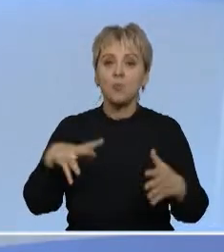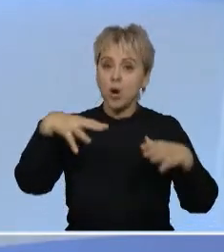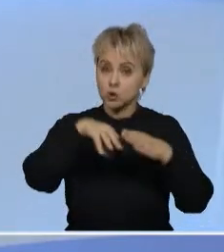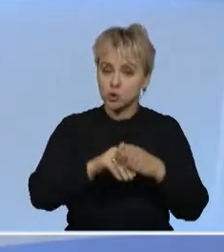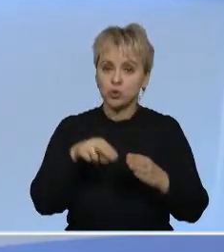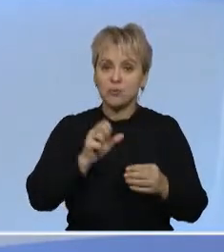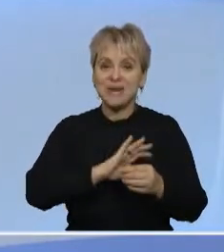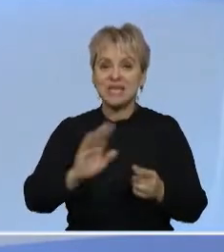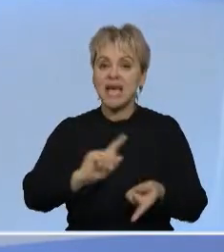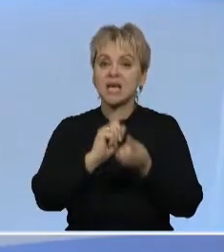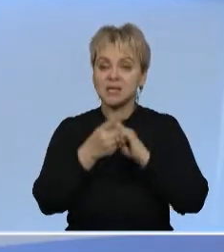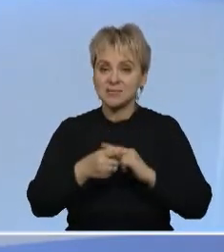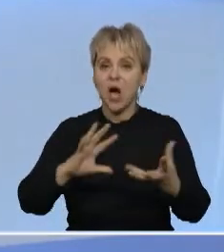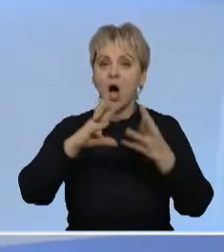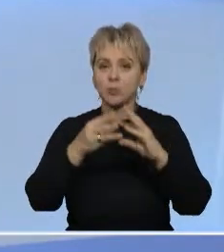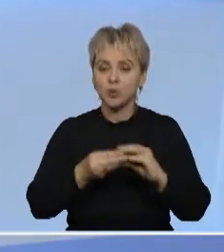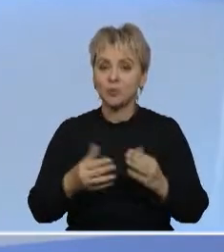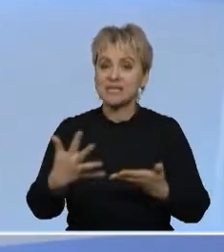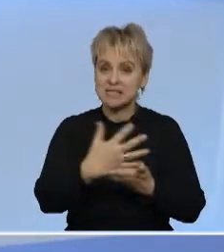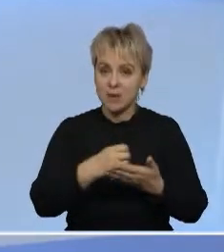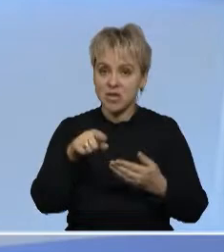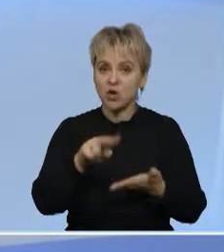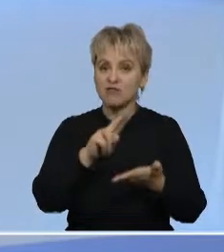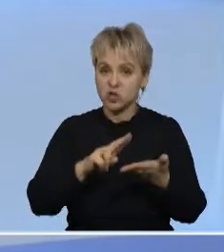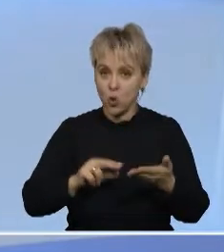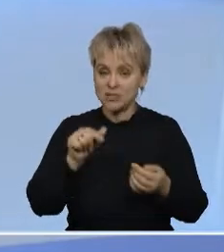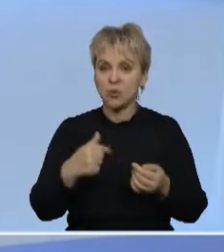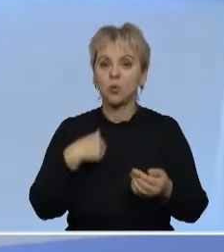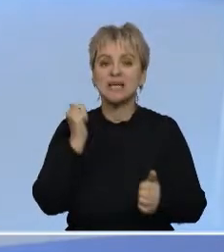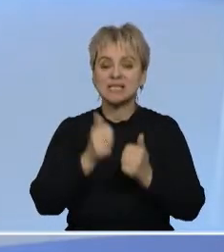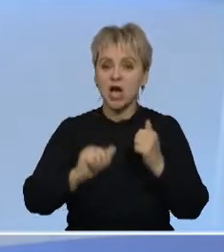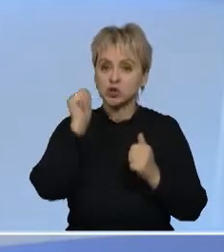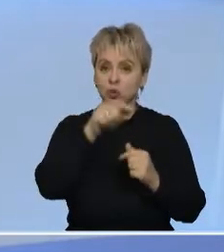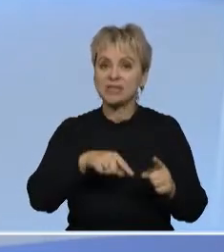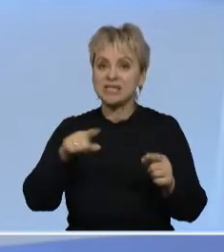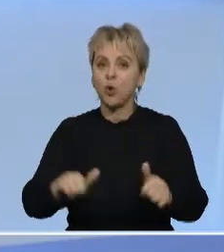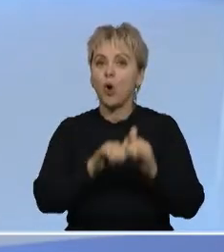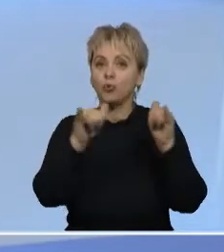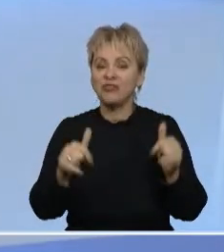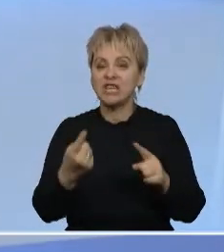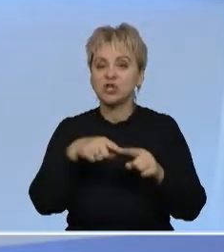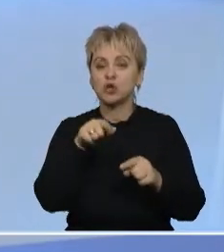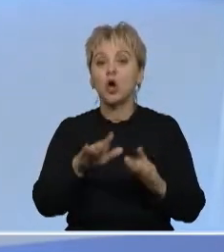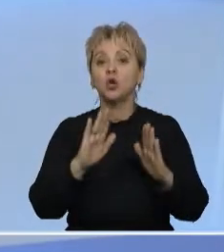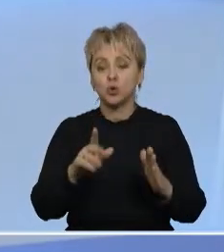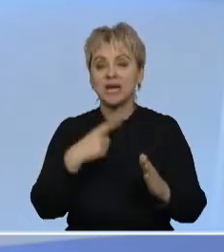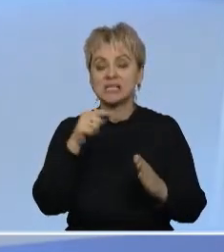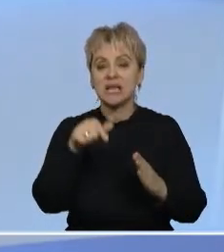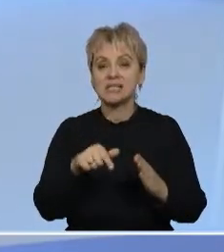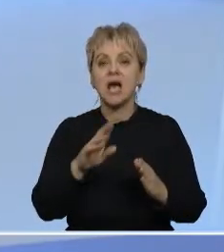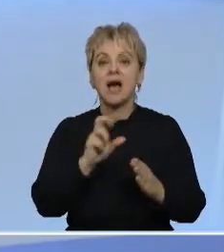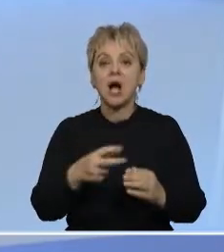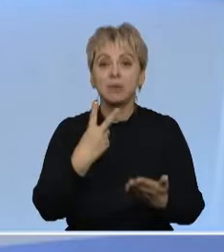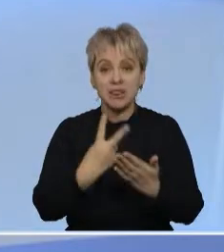при неизменном объеме собираемости взносов, у нас ежегодно динамика увеличения, вот я только что не сказал, она как